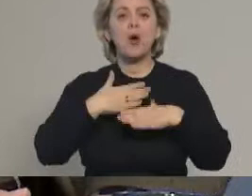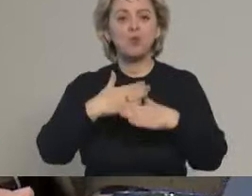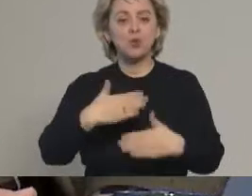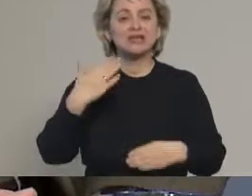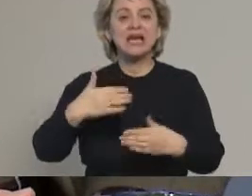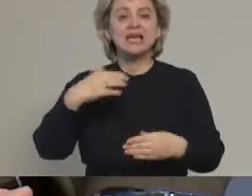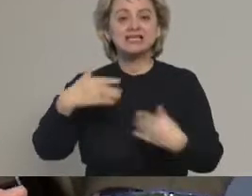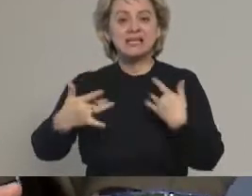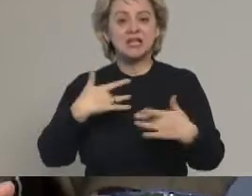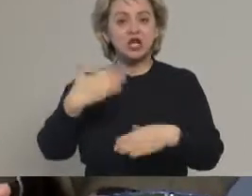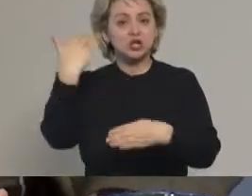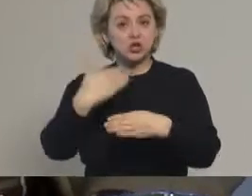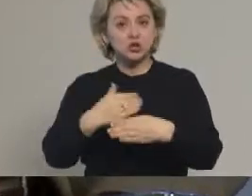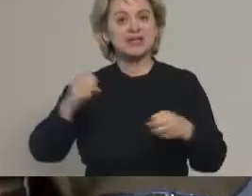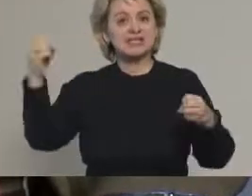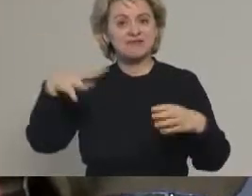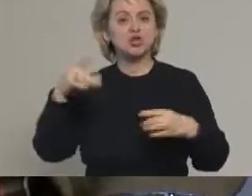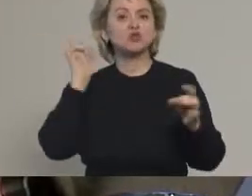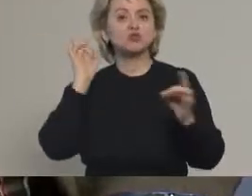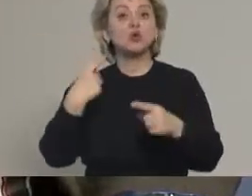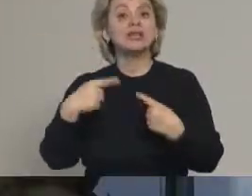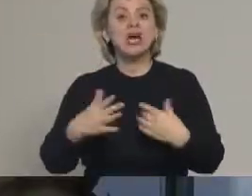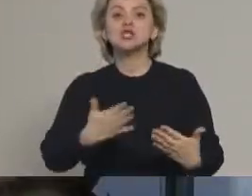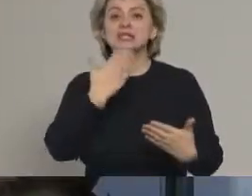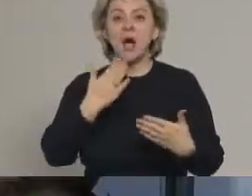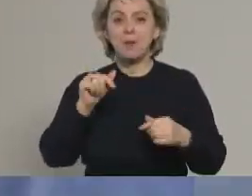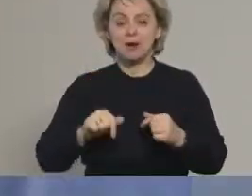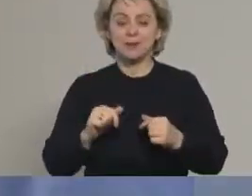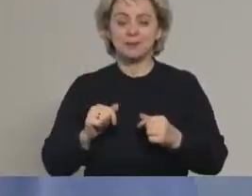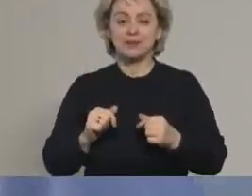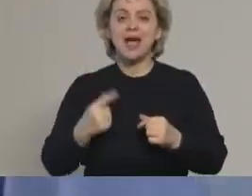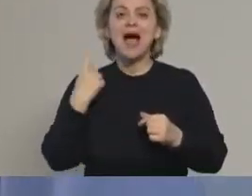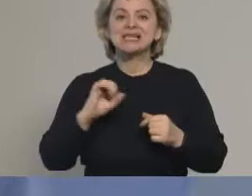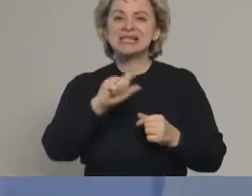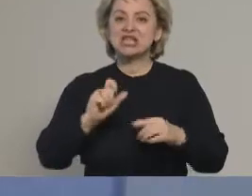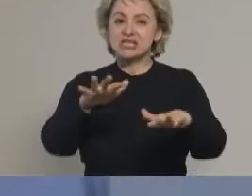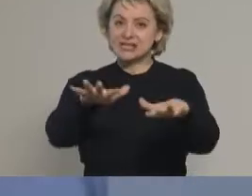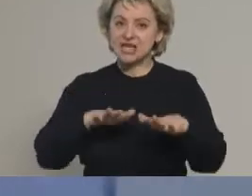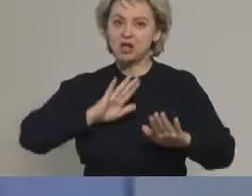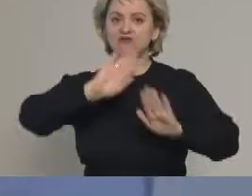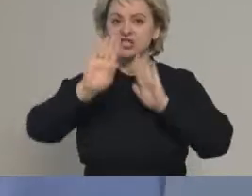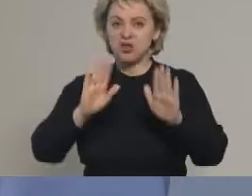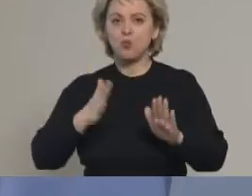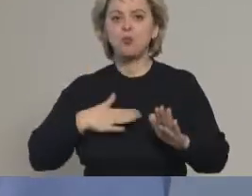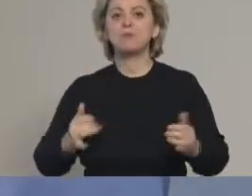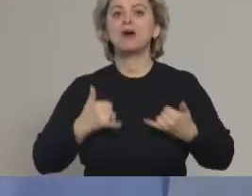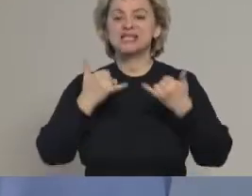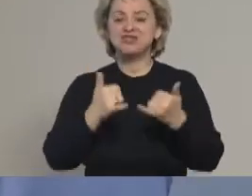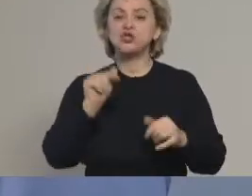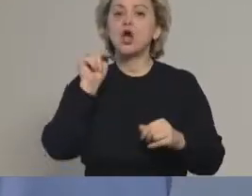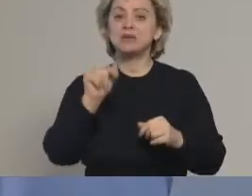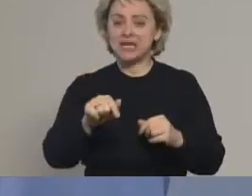помогут театральные инсценировки, свет, звук и даже запах. Один из залов из выставочных мы посвящаем